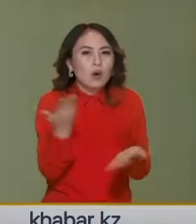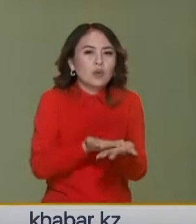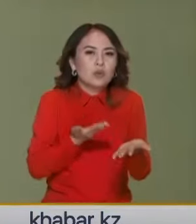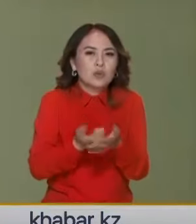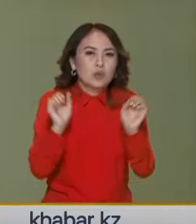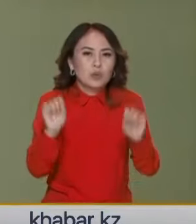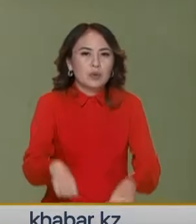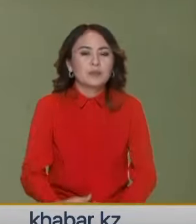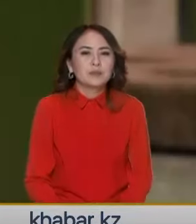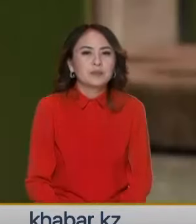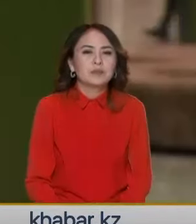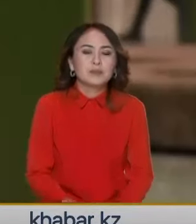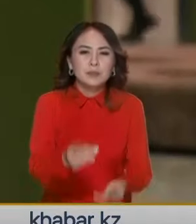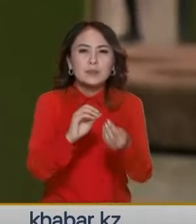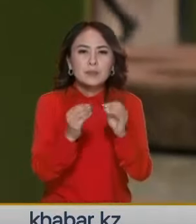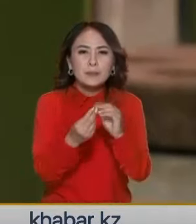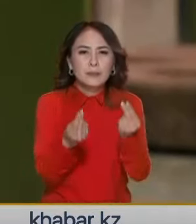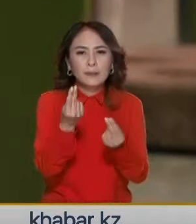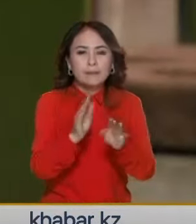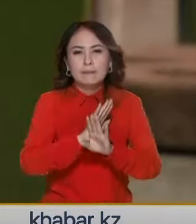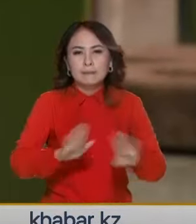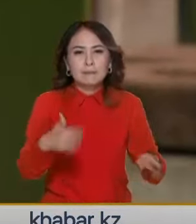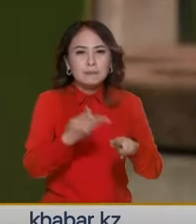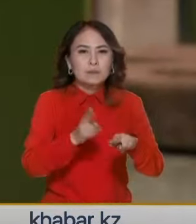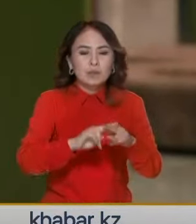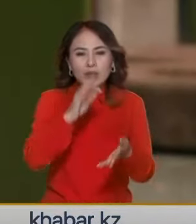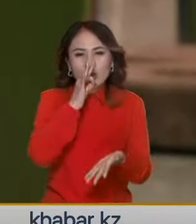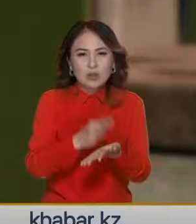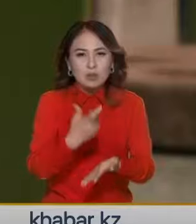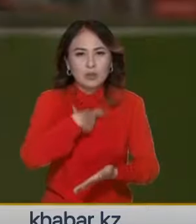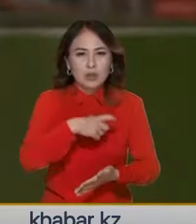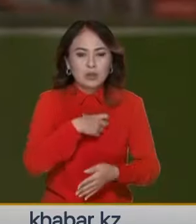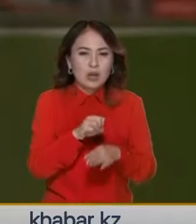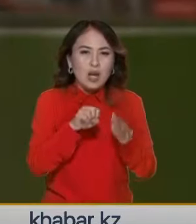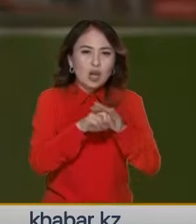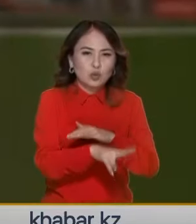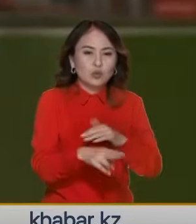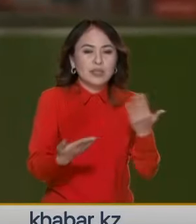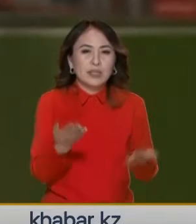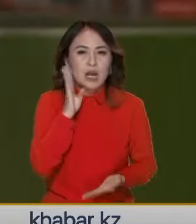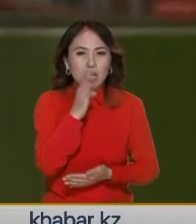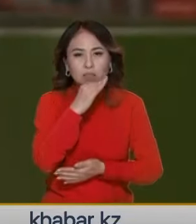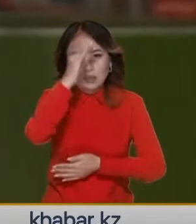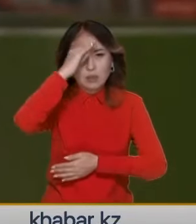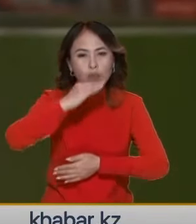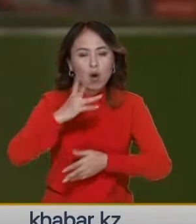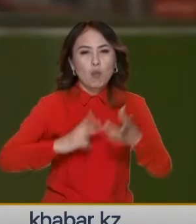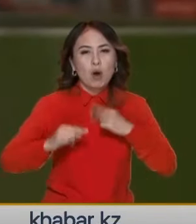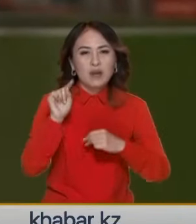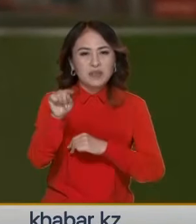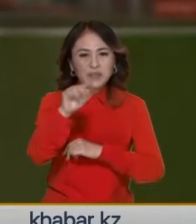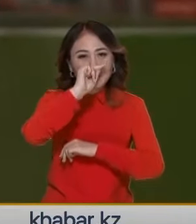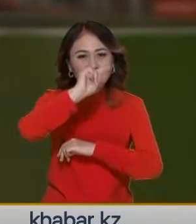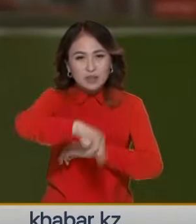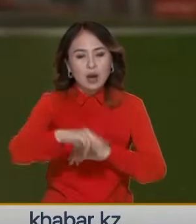бере алады? Мәселенің барлығы ойында емес. Бұл жерде жауапкершіліктен қашу. Өйткені ата-ана мұғалімді кінәлайды,